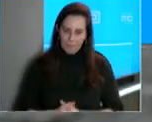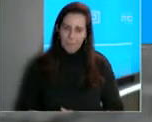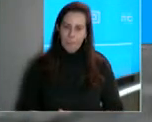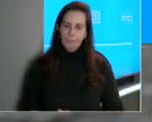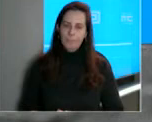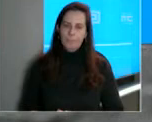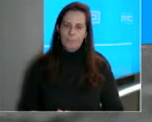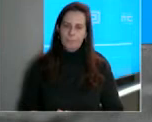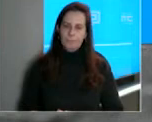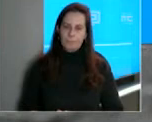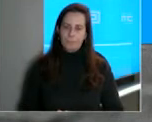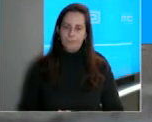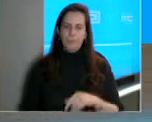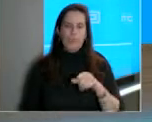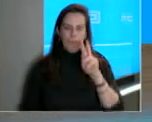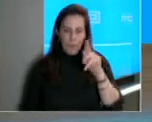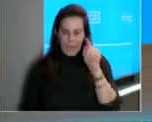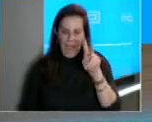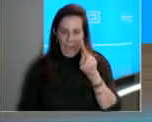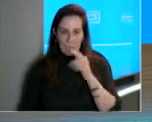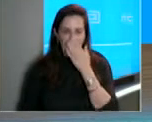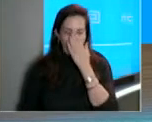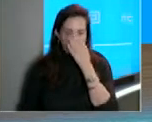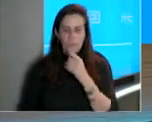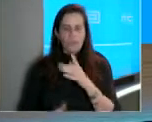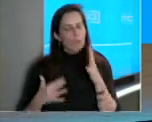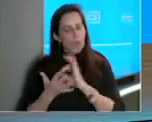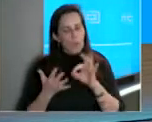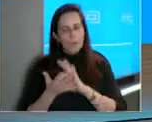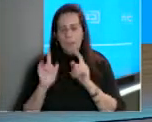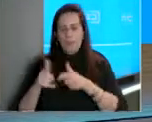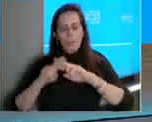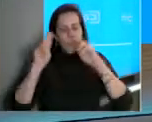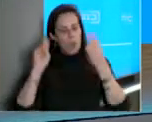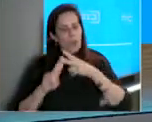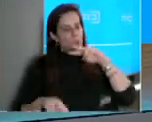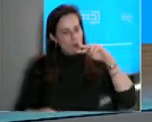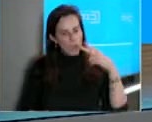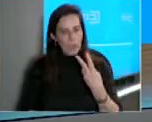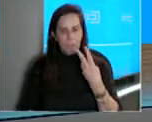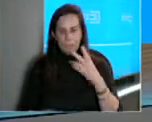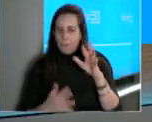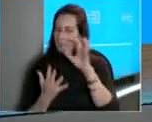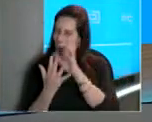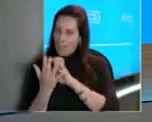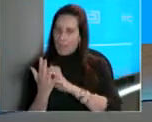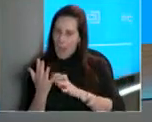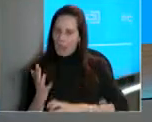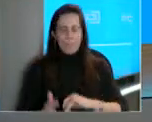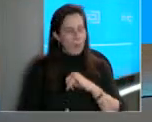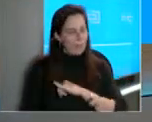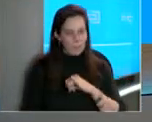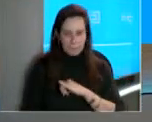של קרליבך. וקרליבך מסקר את מלחמת העולם השנייה במאמרים